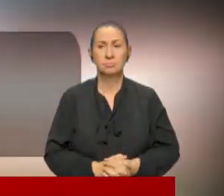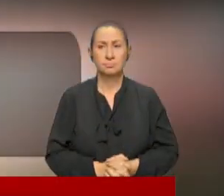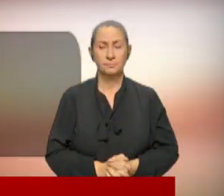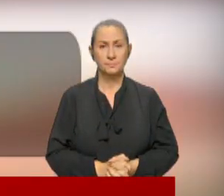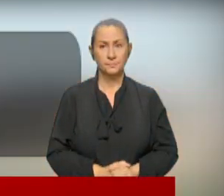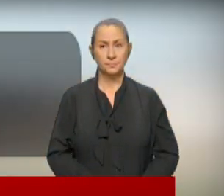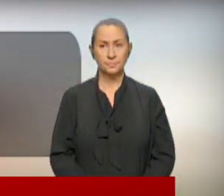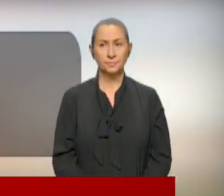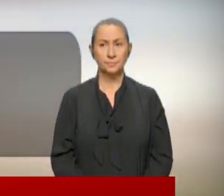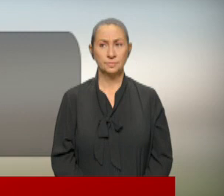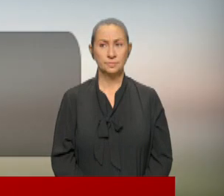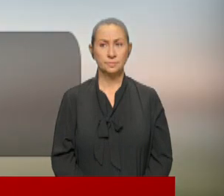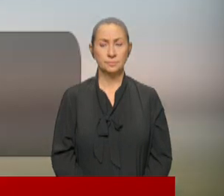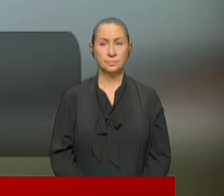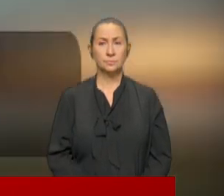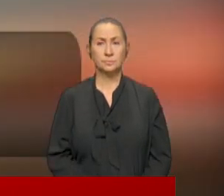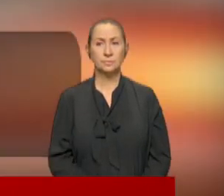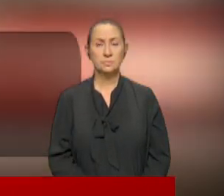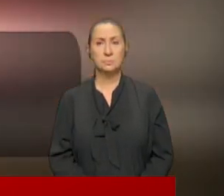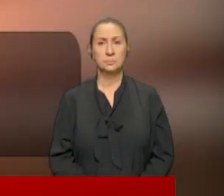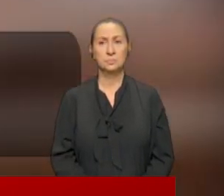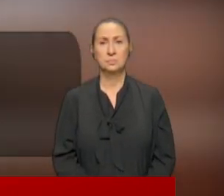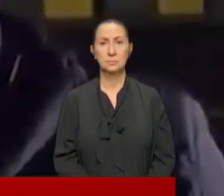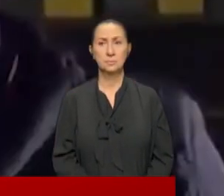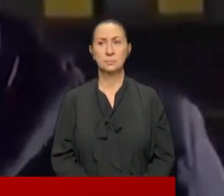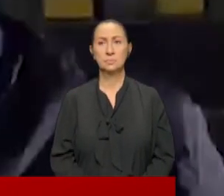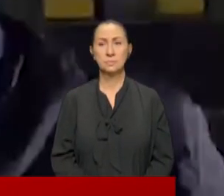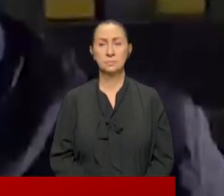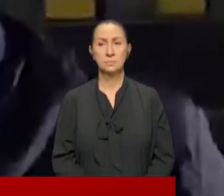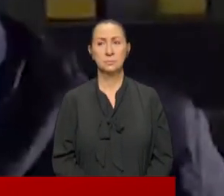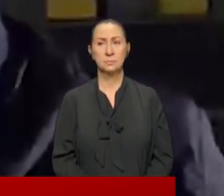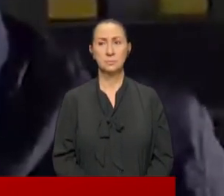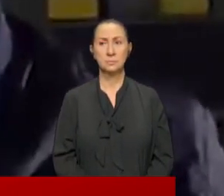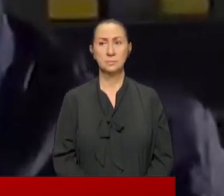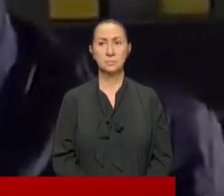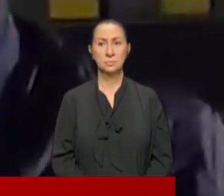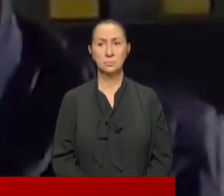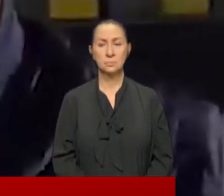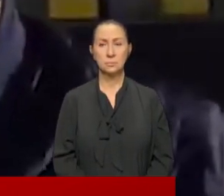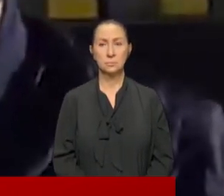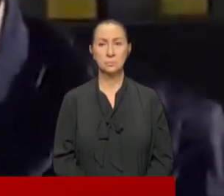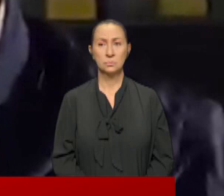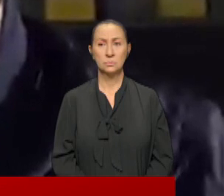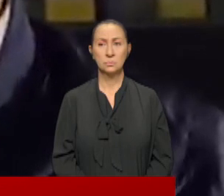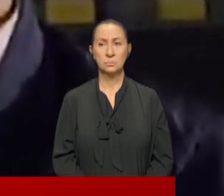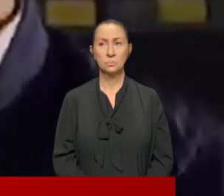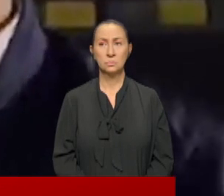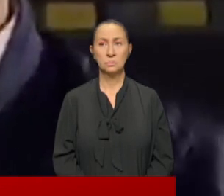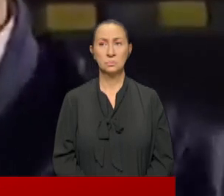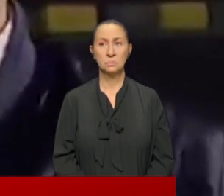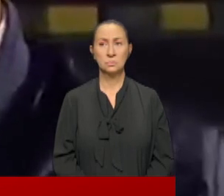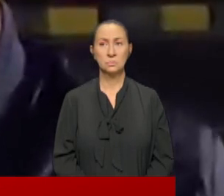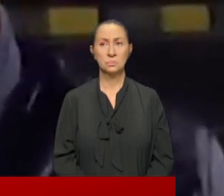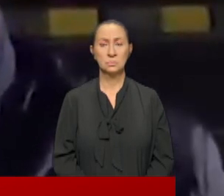Lojmandaki aileleri Marmaris lojmanlarına götüreceğiz. Gece görüş helikopterlerin sözleşme süresi dolduğundan şu